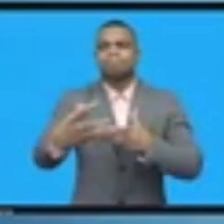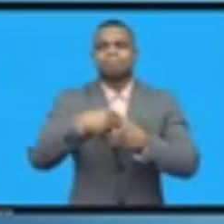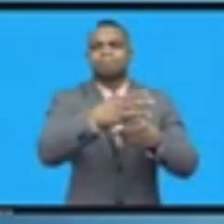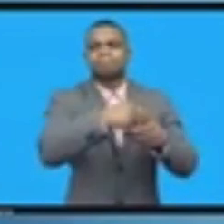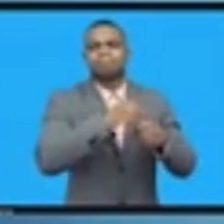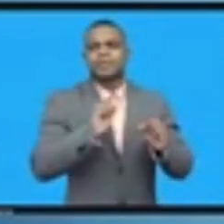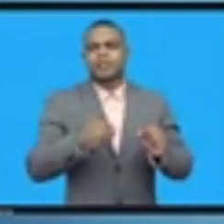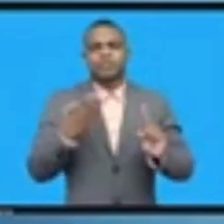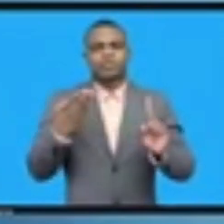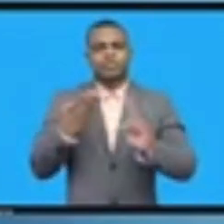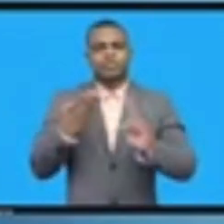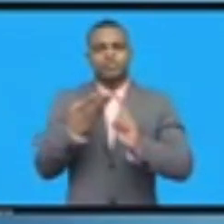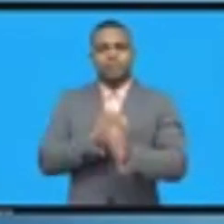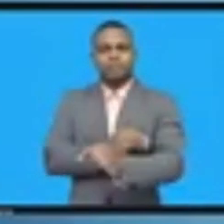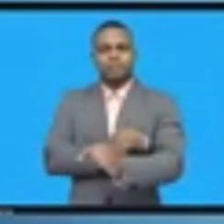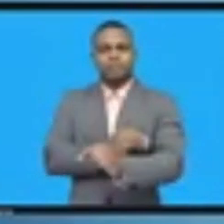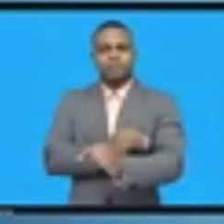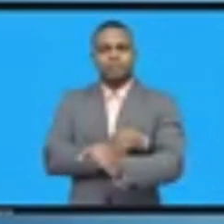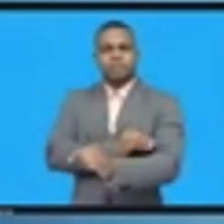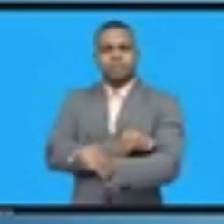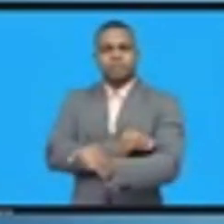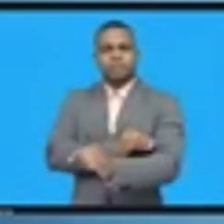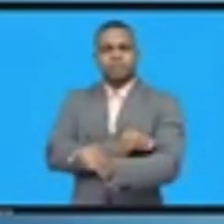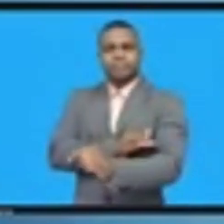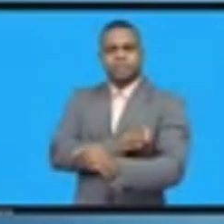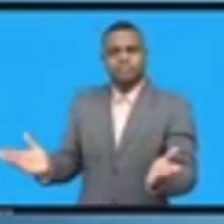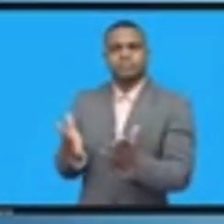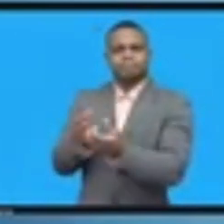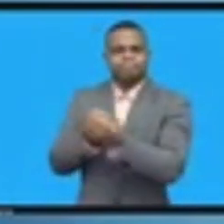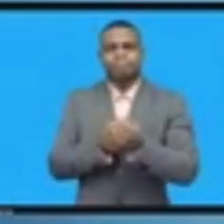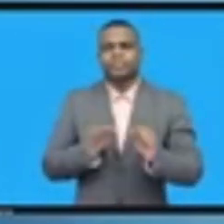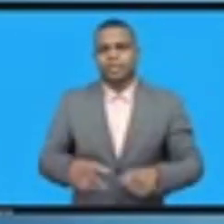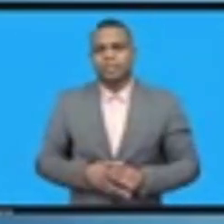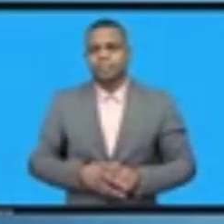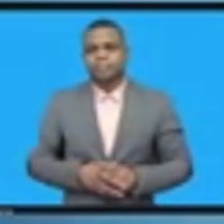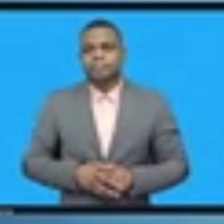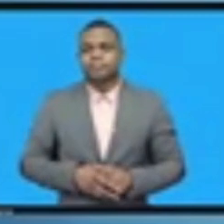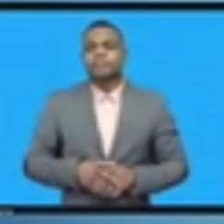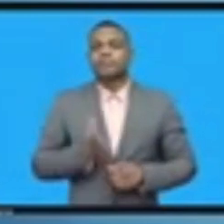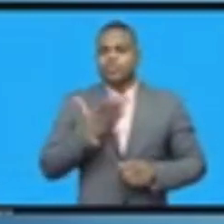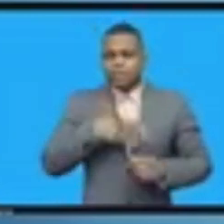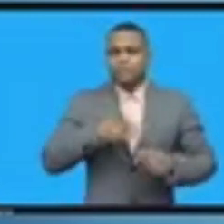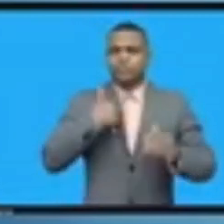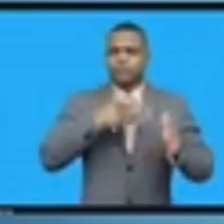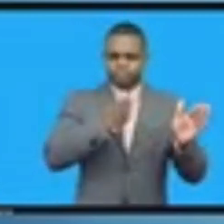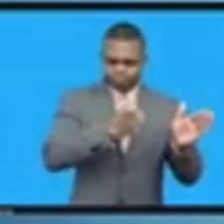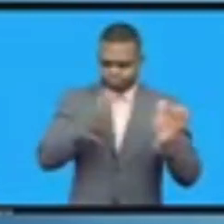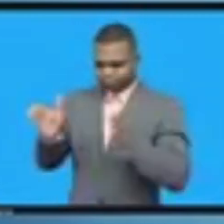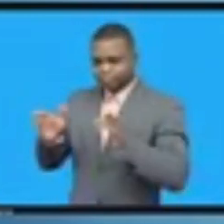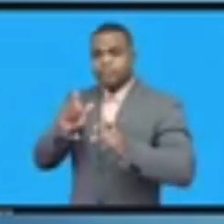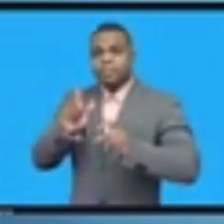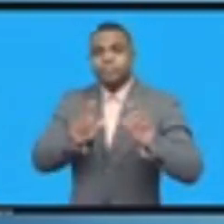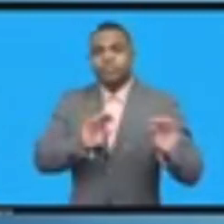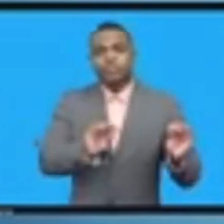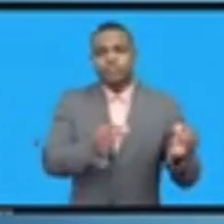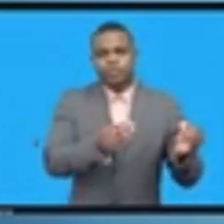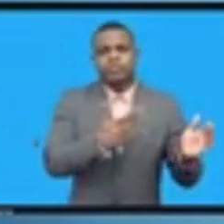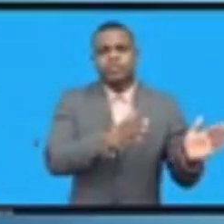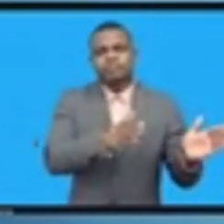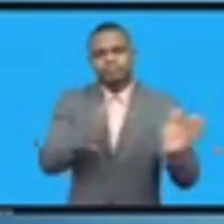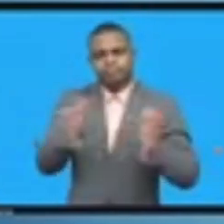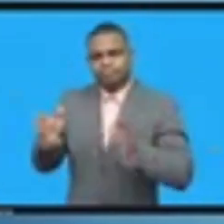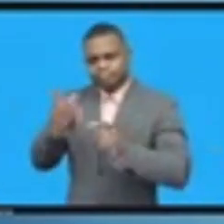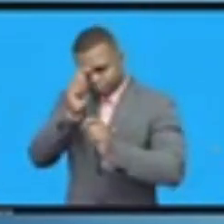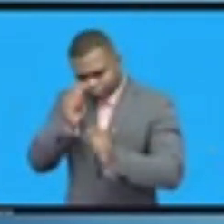力，使得他们能够认识到这些，并且积极的参与到未来的这个数字空间中去，加强我们之